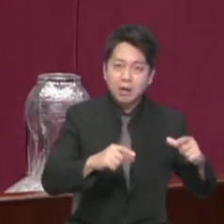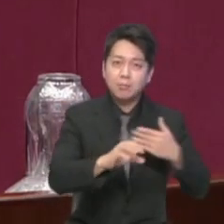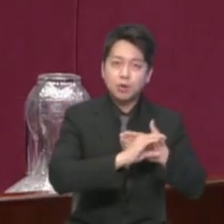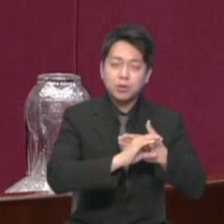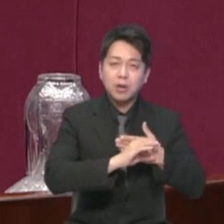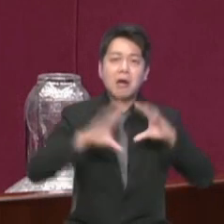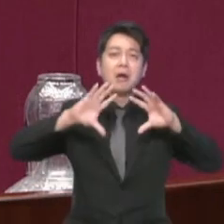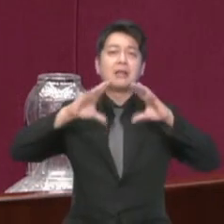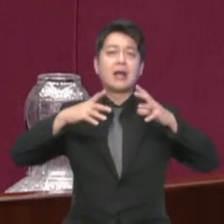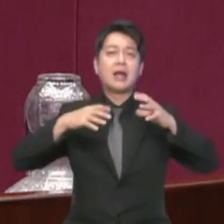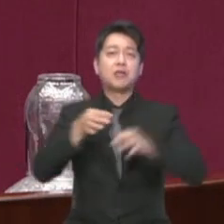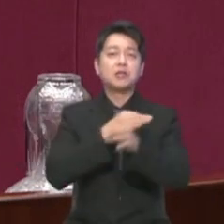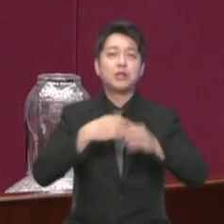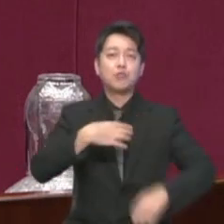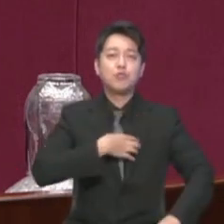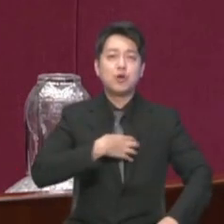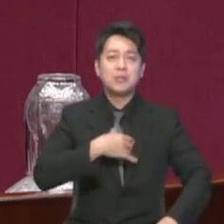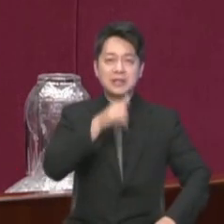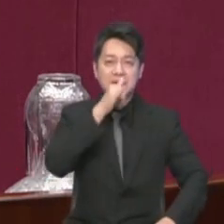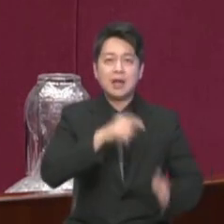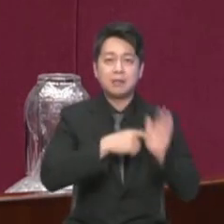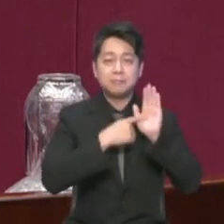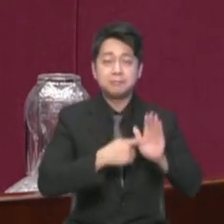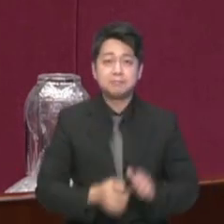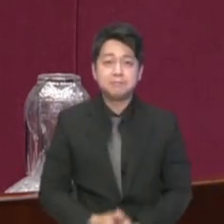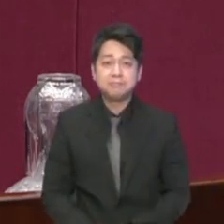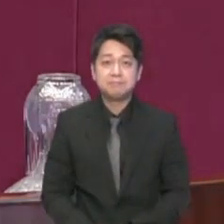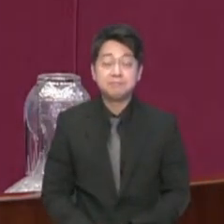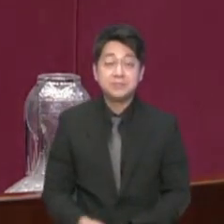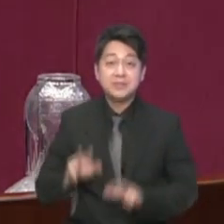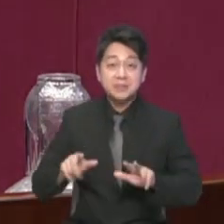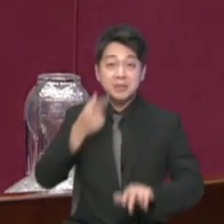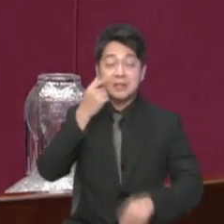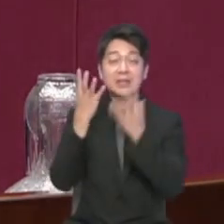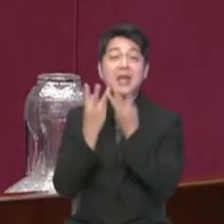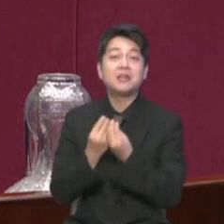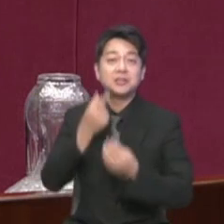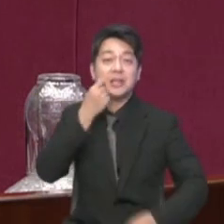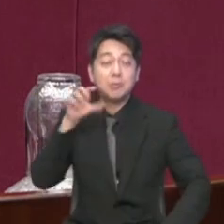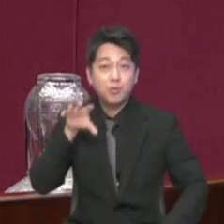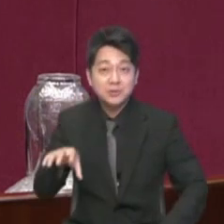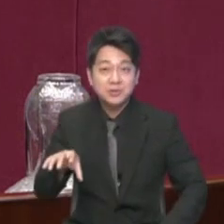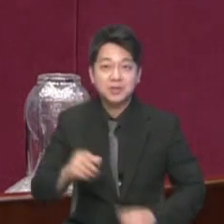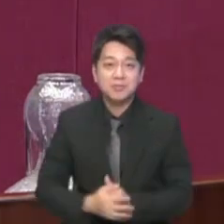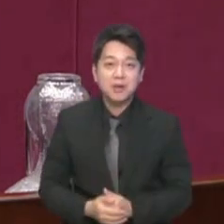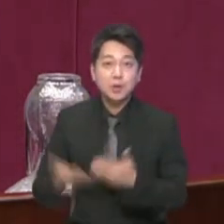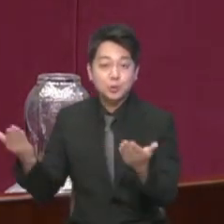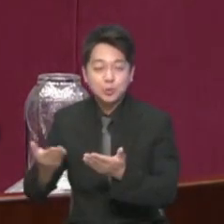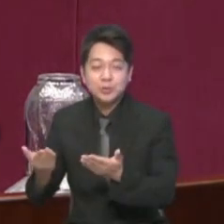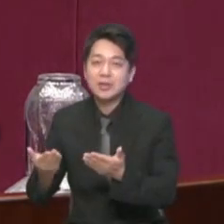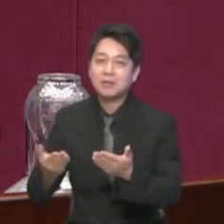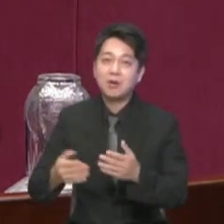위험신호라고 경고한 바 있습니다. 일본이 이를 증명합니다. 일본은 소득 대비 자산의 규모가 5배를